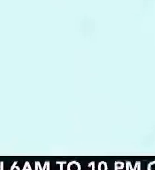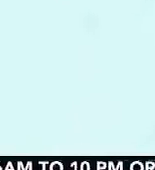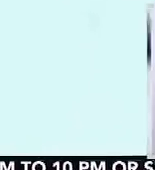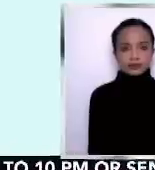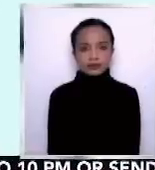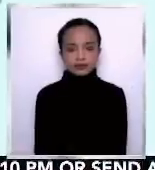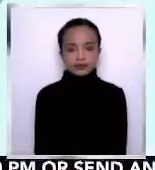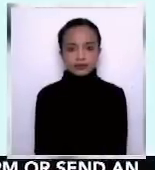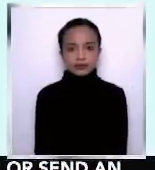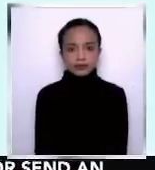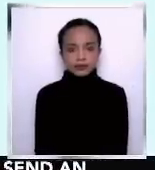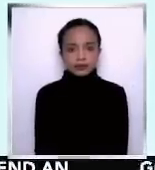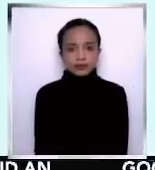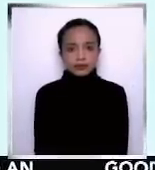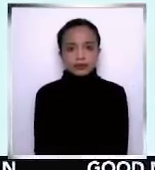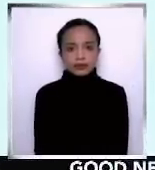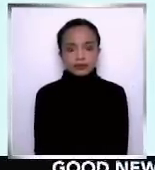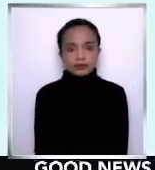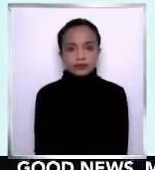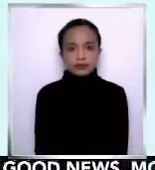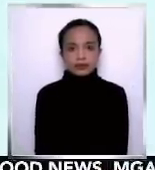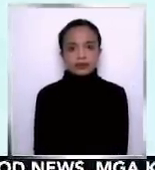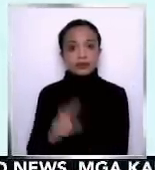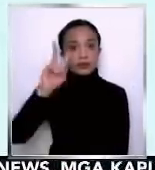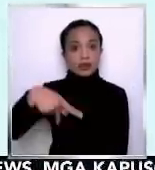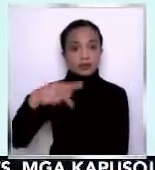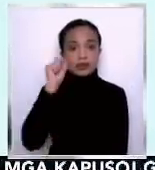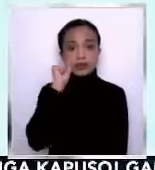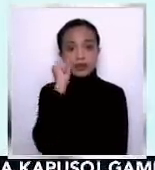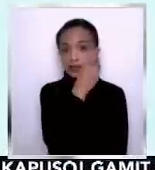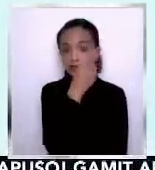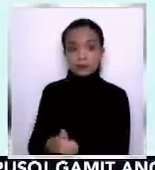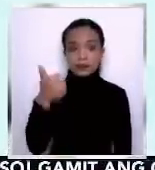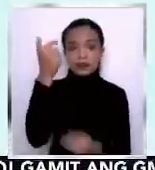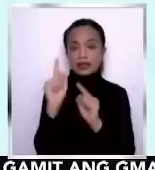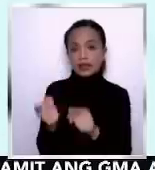Dumalo bilang panauhing pandangal si Vice President-elect Sara Duterte sa inaugurasyon ni outgoing